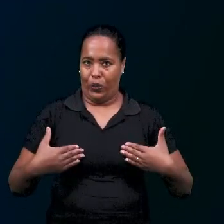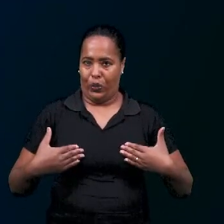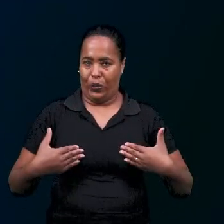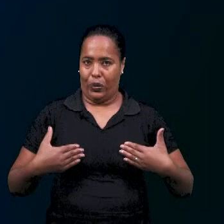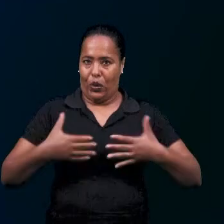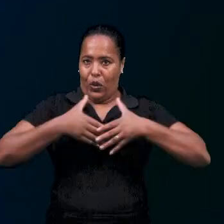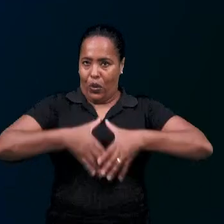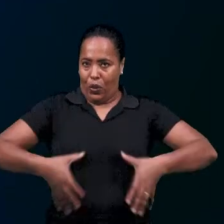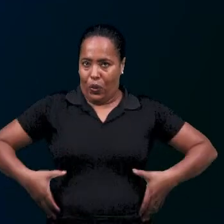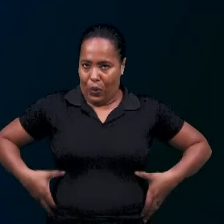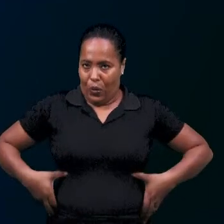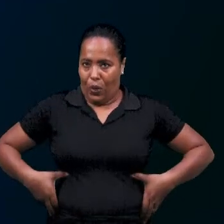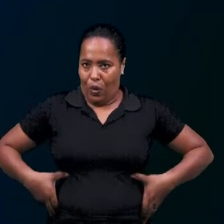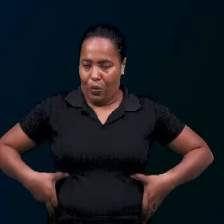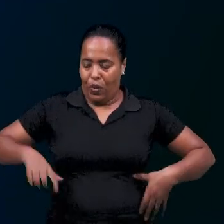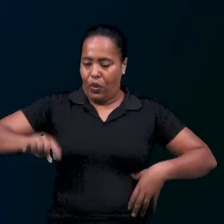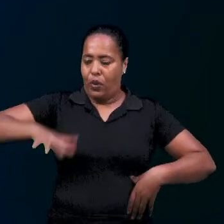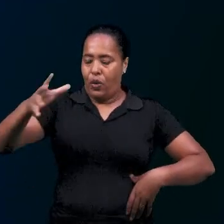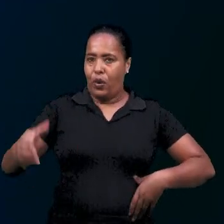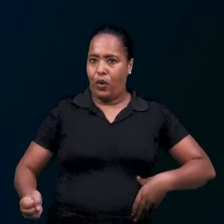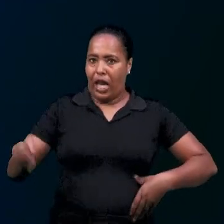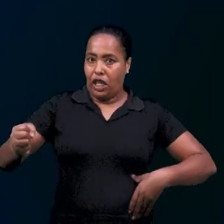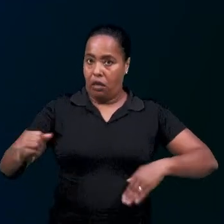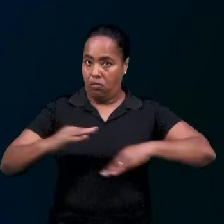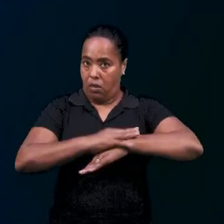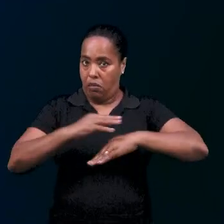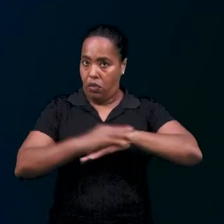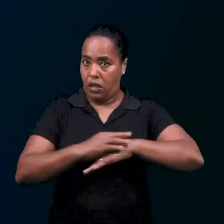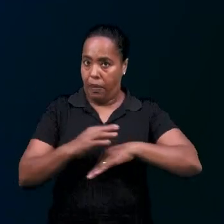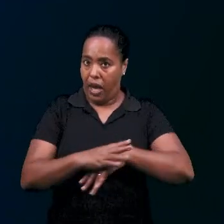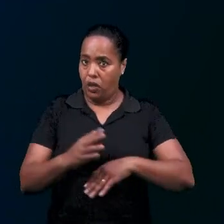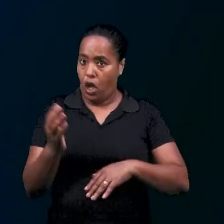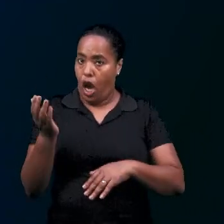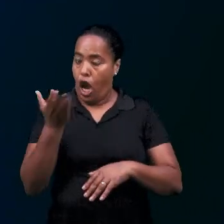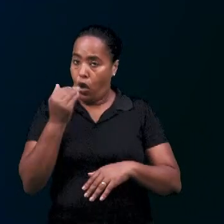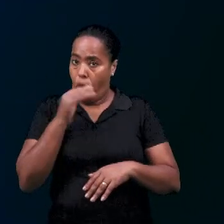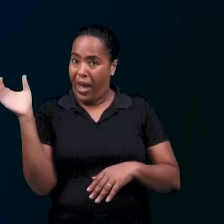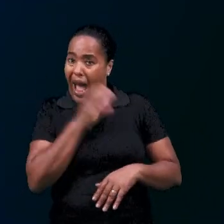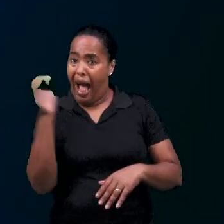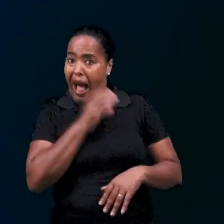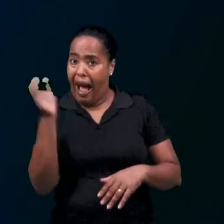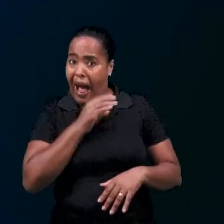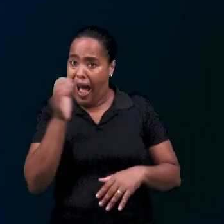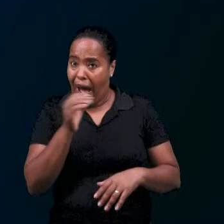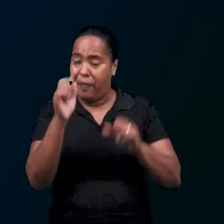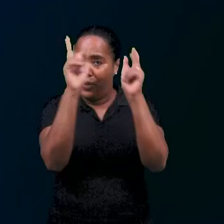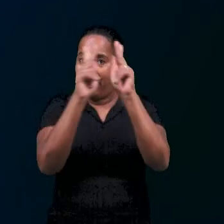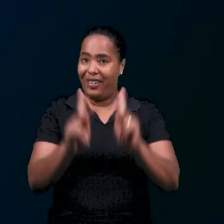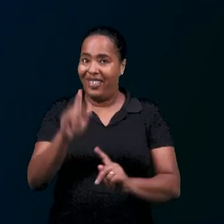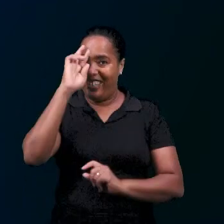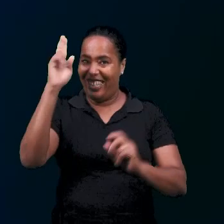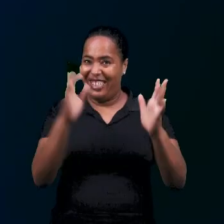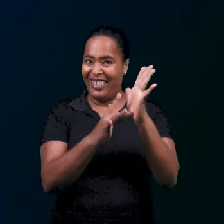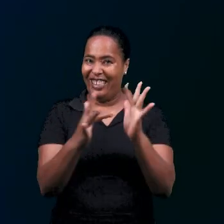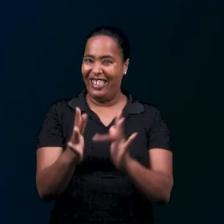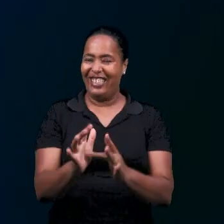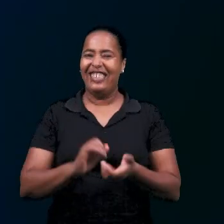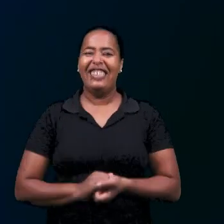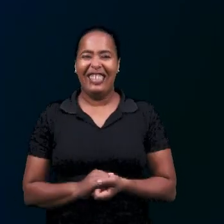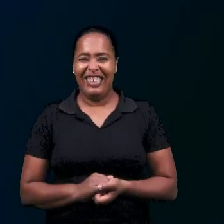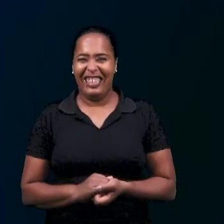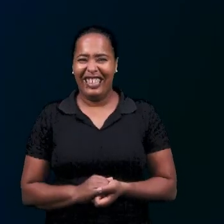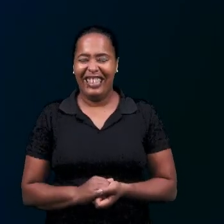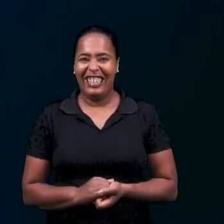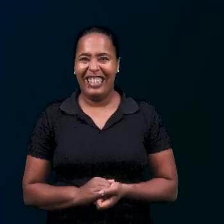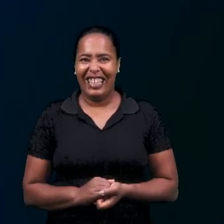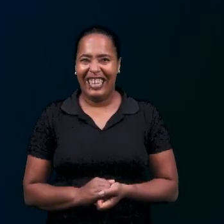vos souliers aux pieds et votre bâton à la main. Et vous mangerez à la hâte. C'est la Pâque du Seigneur, la paix du